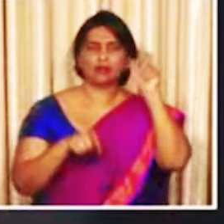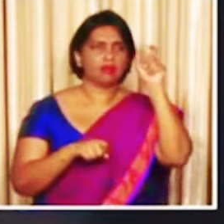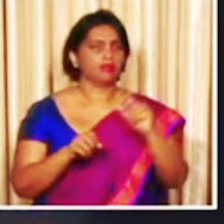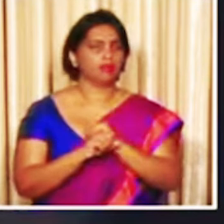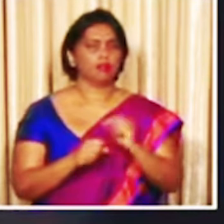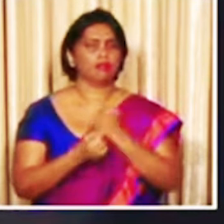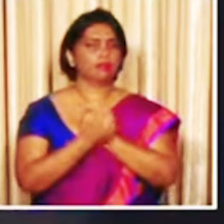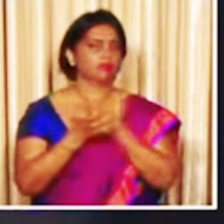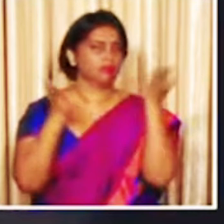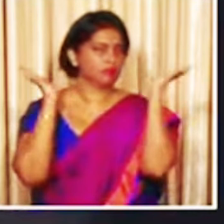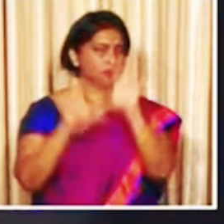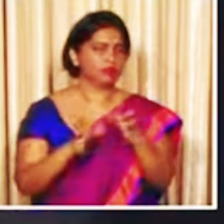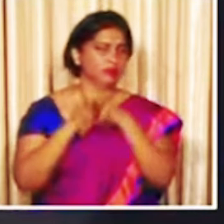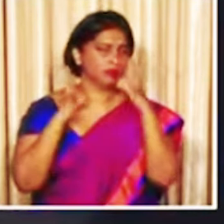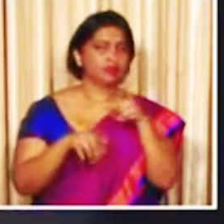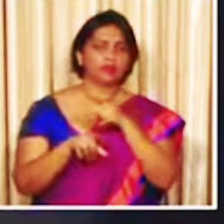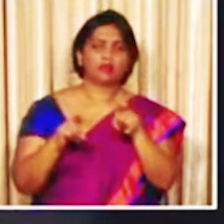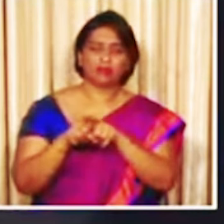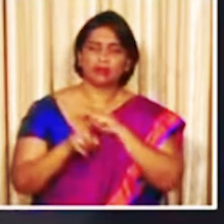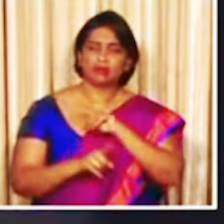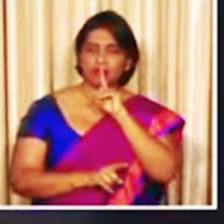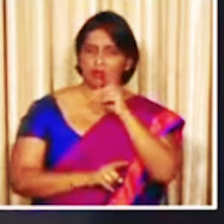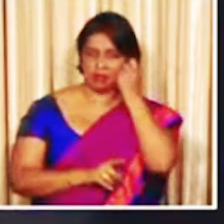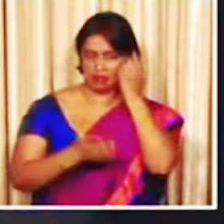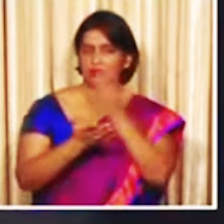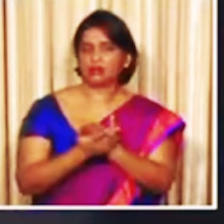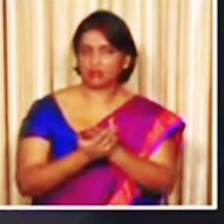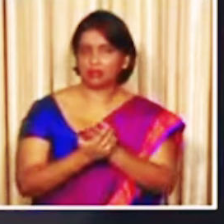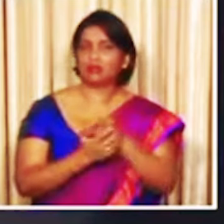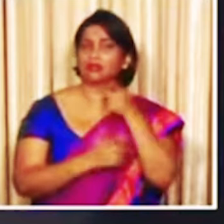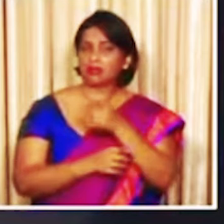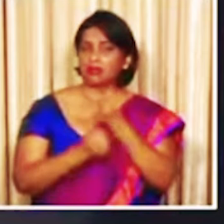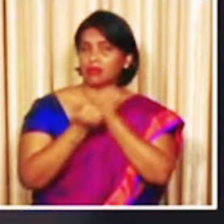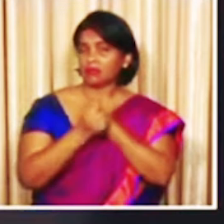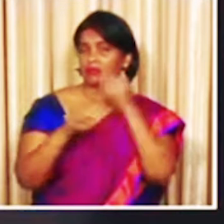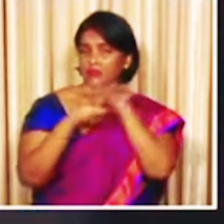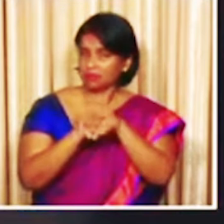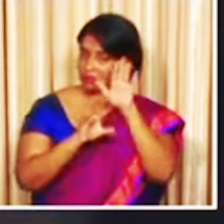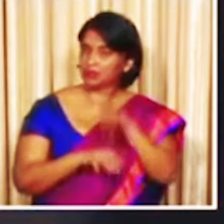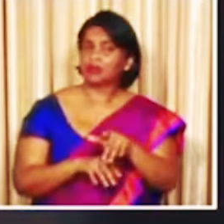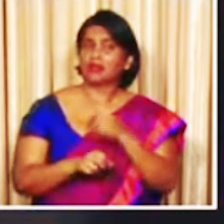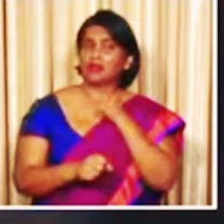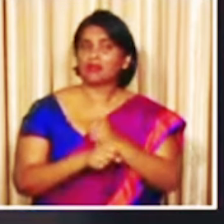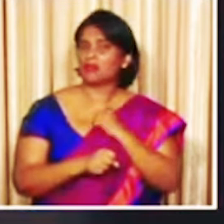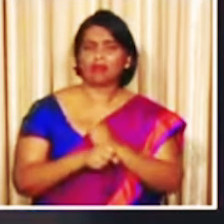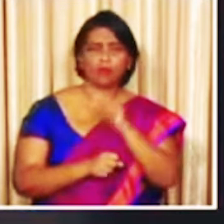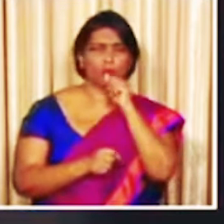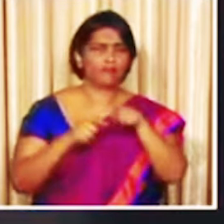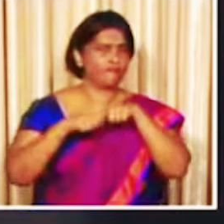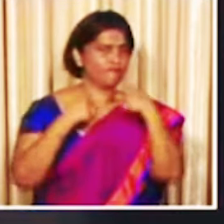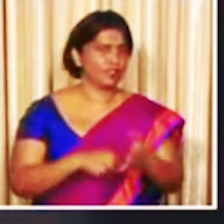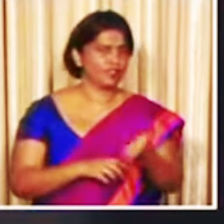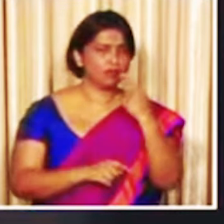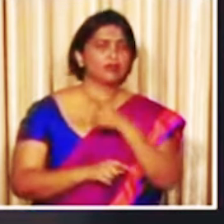ඇතුලේ විශාල ප්‍රමාණයක් ඉන්නවා. ඒ නිසා මම ඔබතුමාට යෝජනාවක් කරනවා මේ ඇතුලේ හිර කරලා තබා ගන්න එක රජයට අනවශ්‍ය පිරිවැයක්.